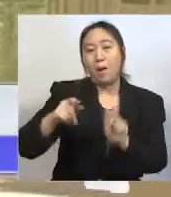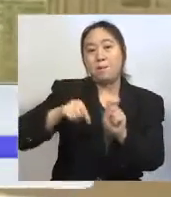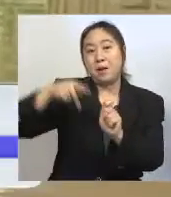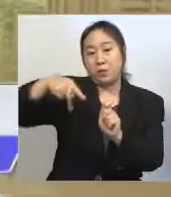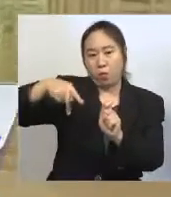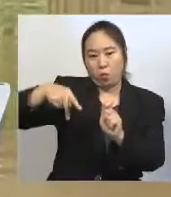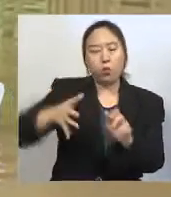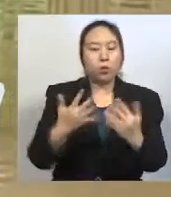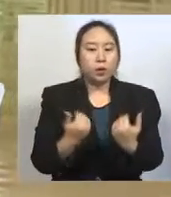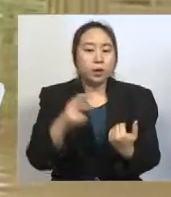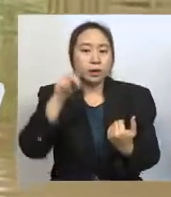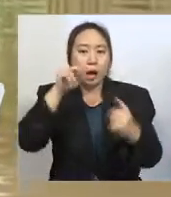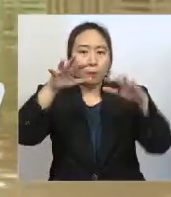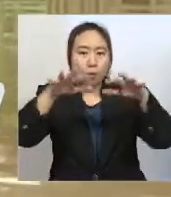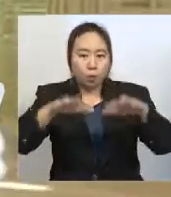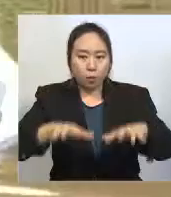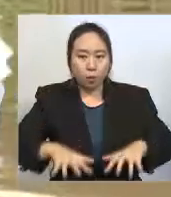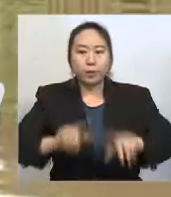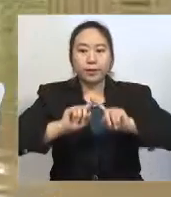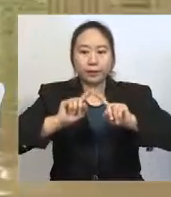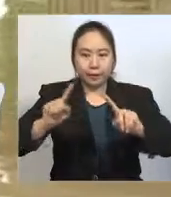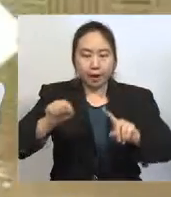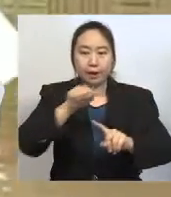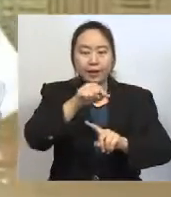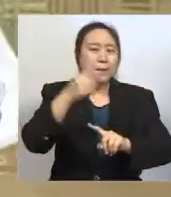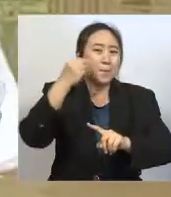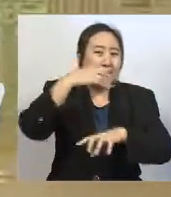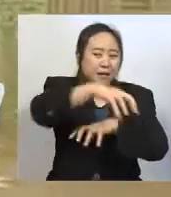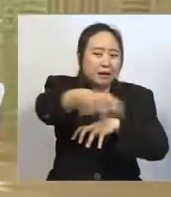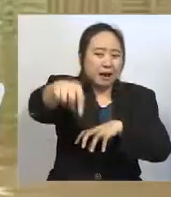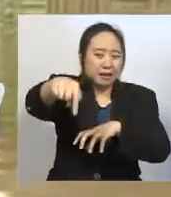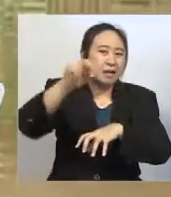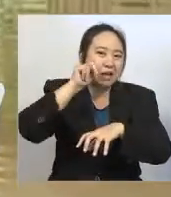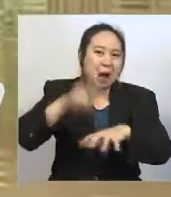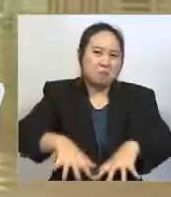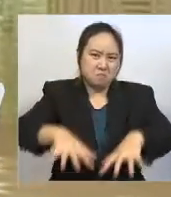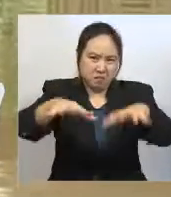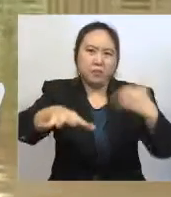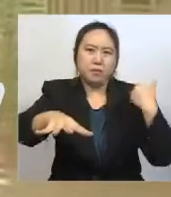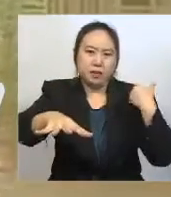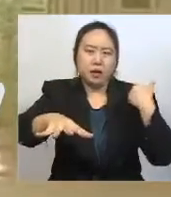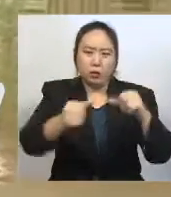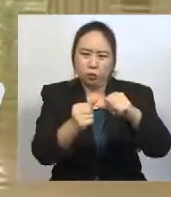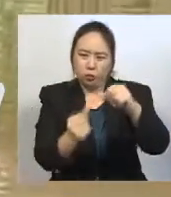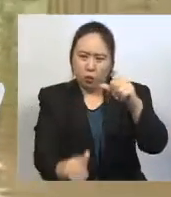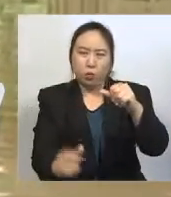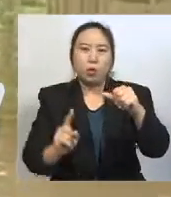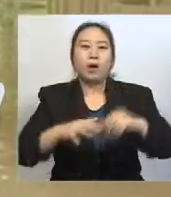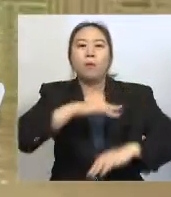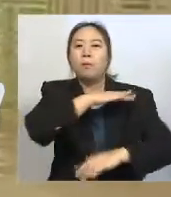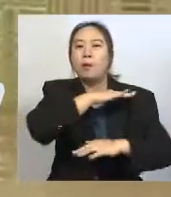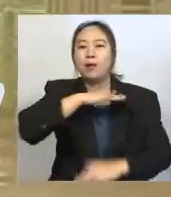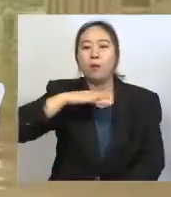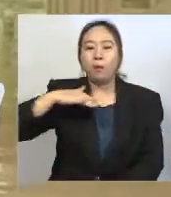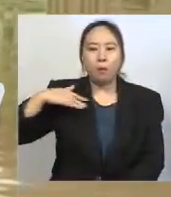นี้นะครับแม้ระดับน้ำจะลดลงแล้วแต่ถ้าว่าข้างในนะครับระดับน้ำยังคงลึกอยู่นะครับสูงสุดที่เห็นบอกว่าระดับคอเลยทีเดียวนะครับฉะนั้น